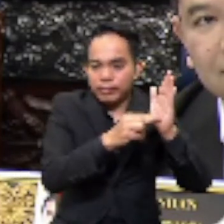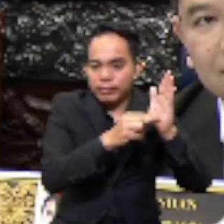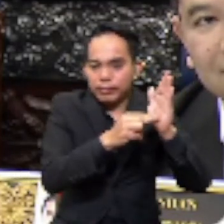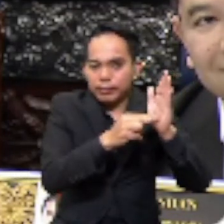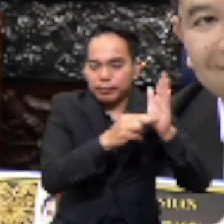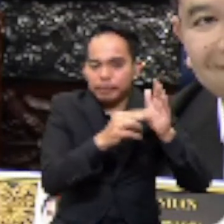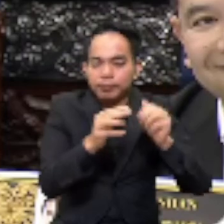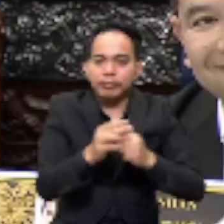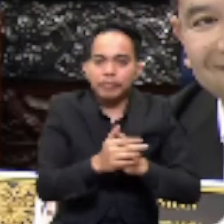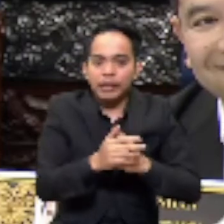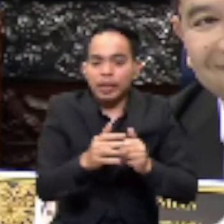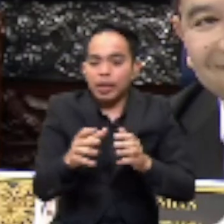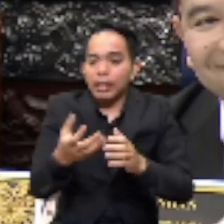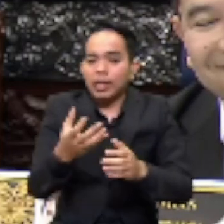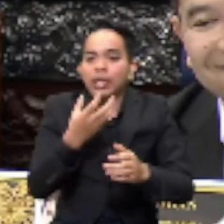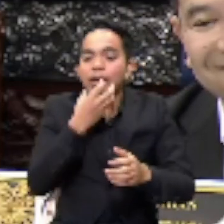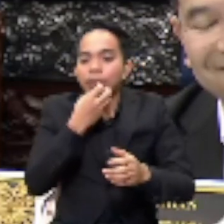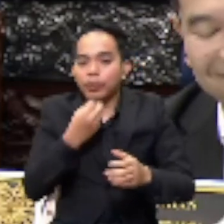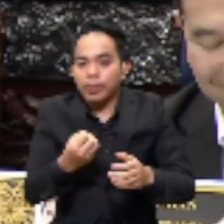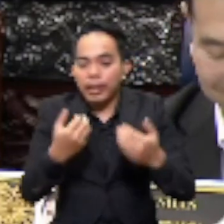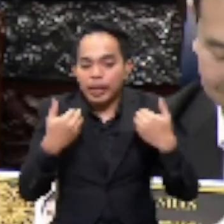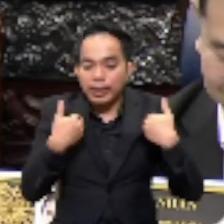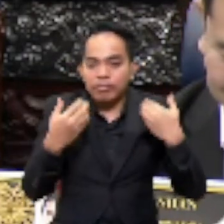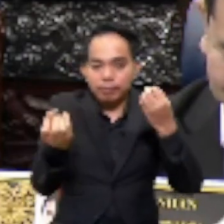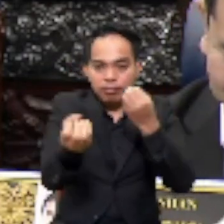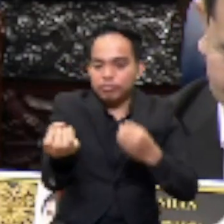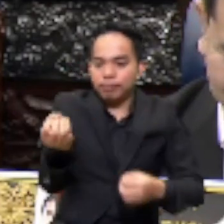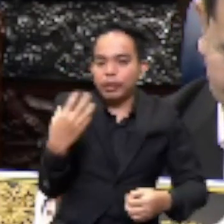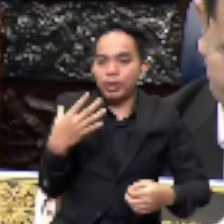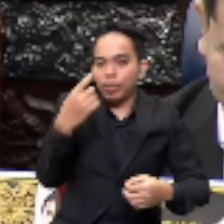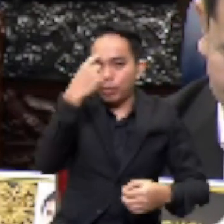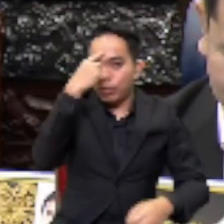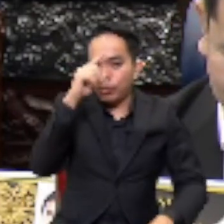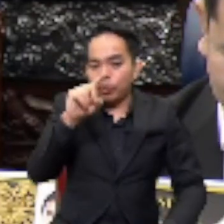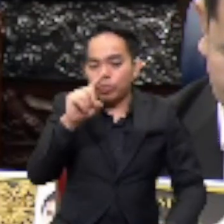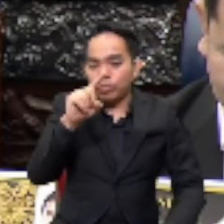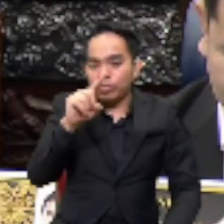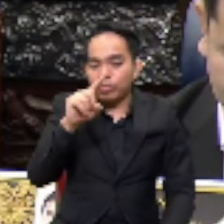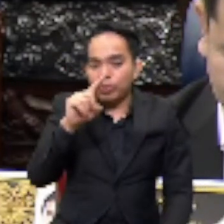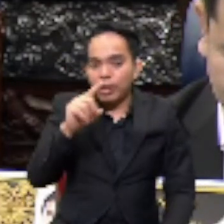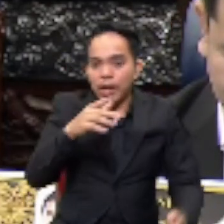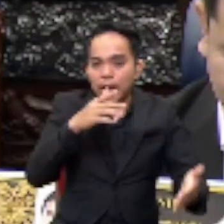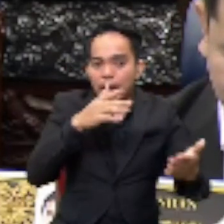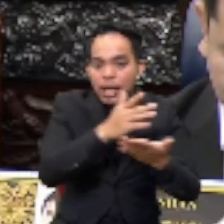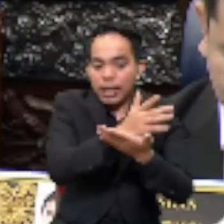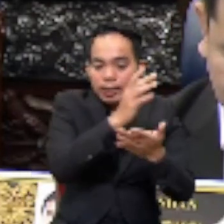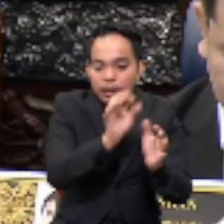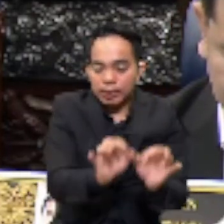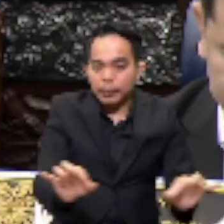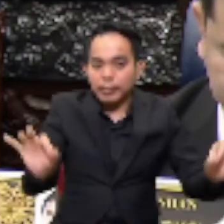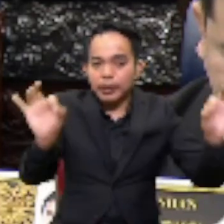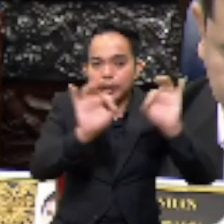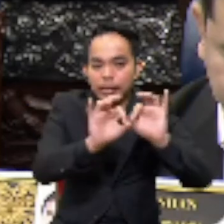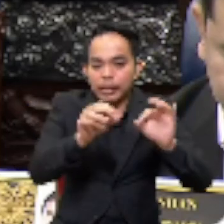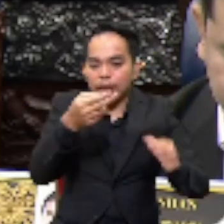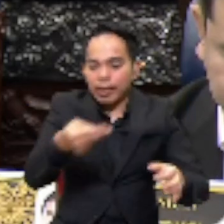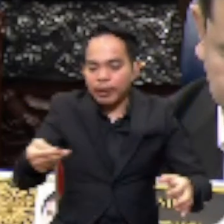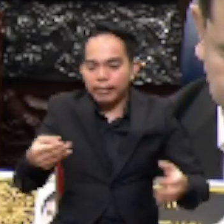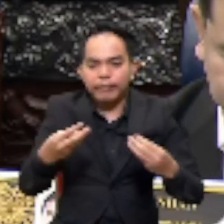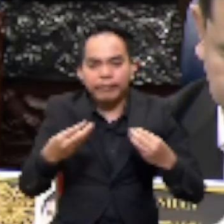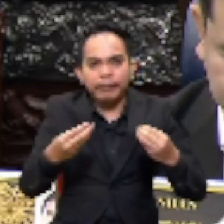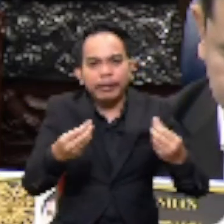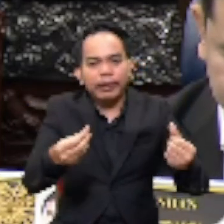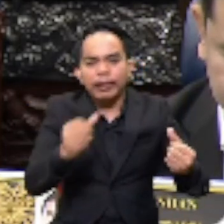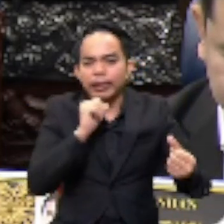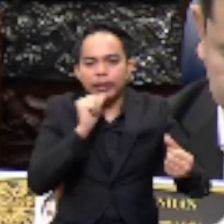Anwar Ibrahim yang baru saya belajar hari ini dan untuk pastikan supaya hak dan kepentingan pemilik Har tanah tidak